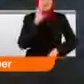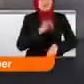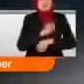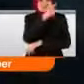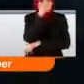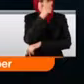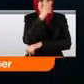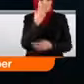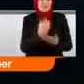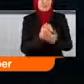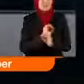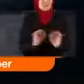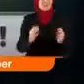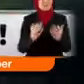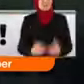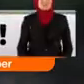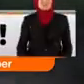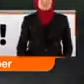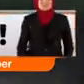saniye kameraya yansıdı